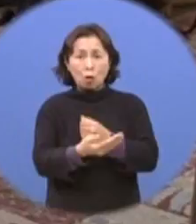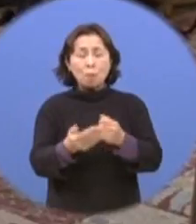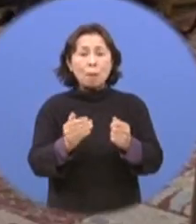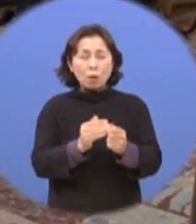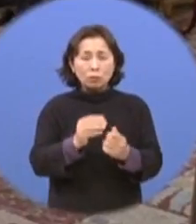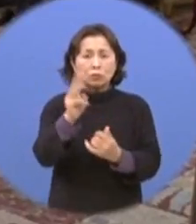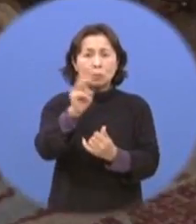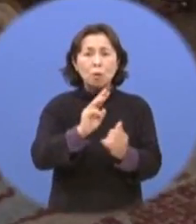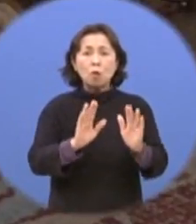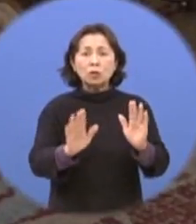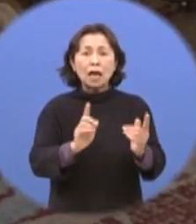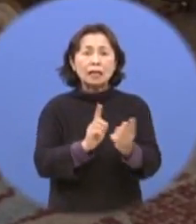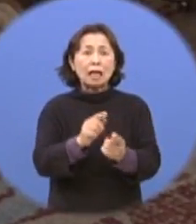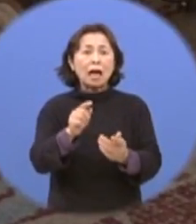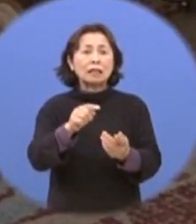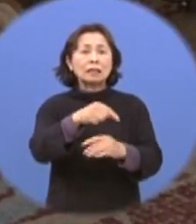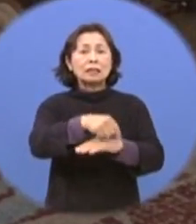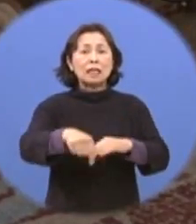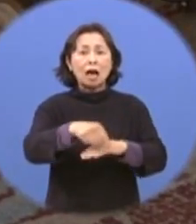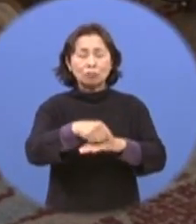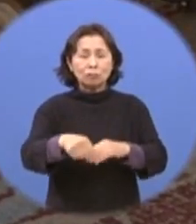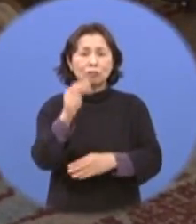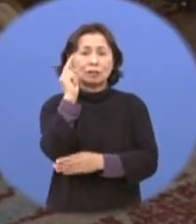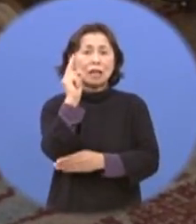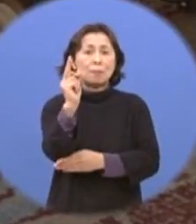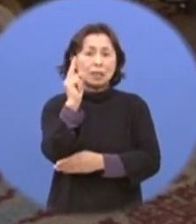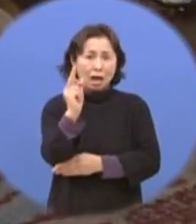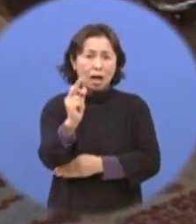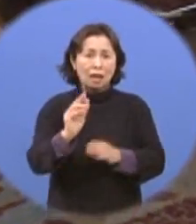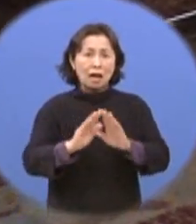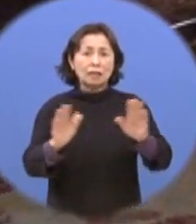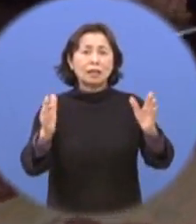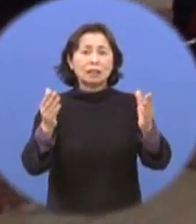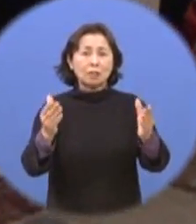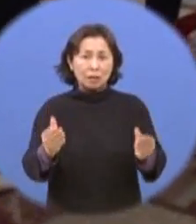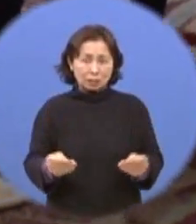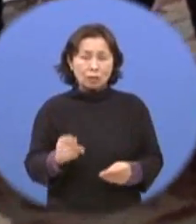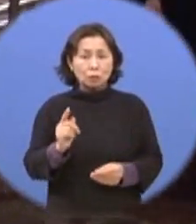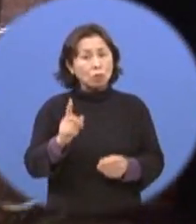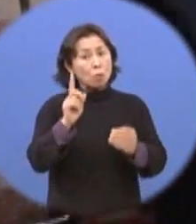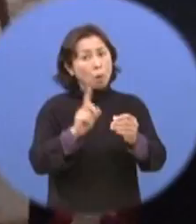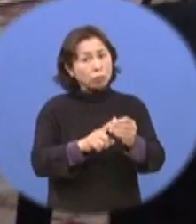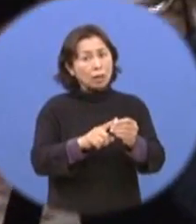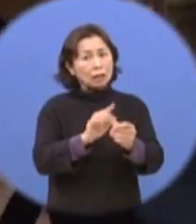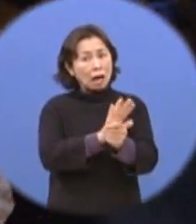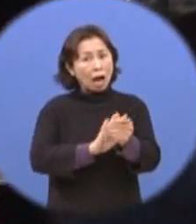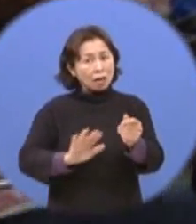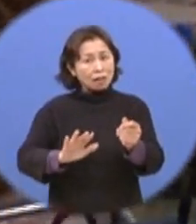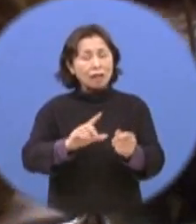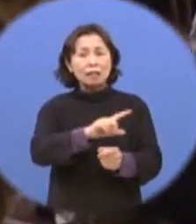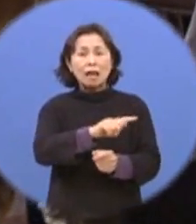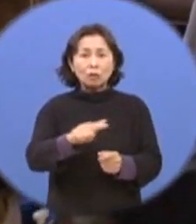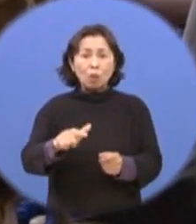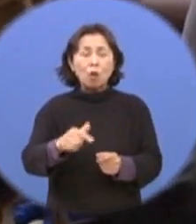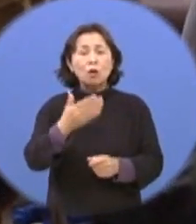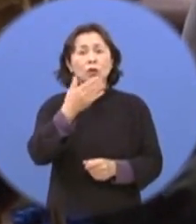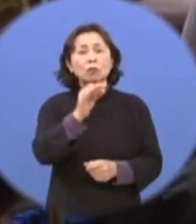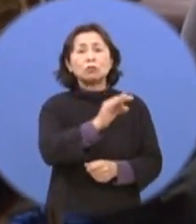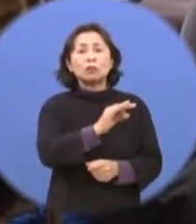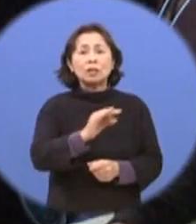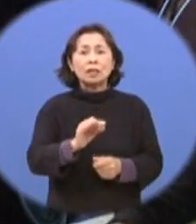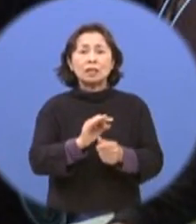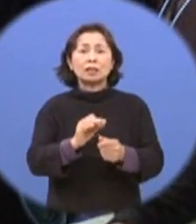れましたまずはこのセミナーの目的や取り組みの背景について食品生活衛生課の